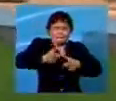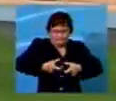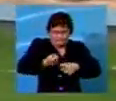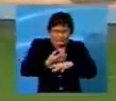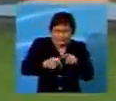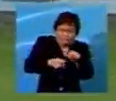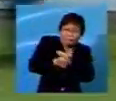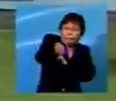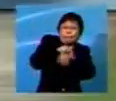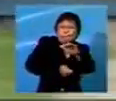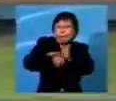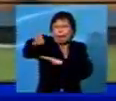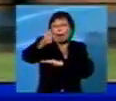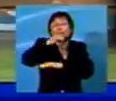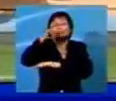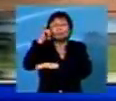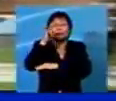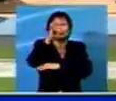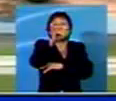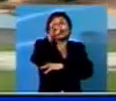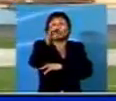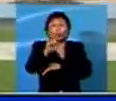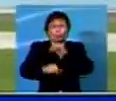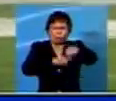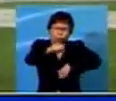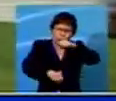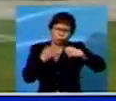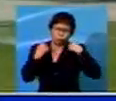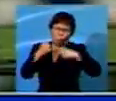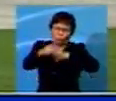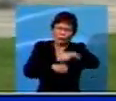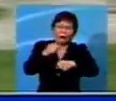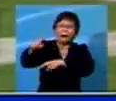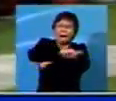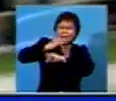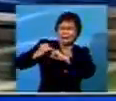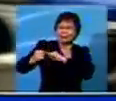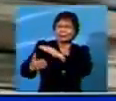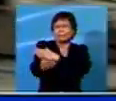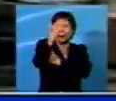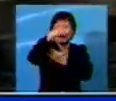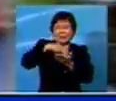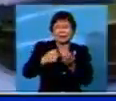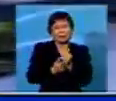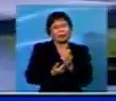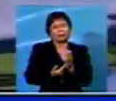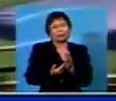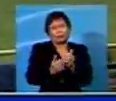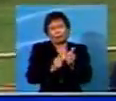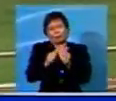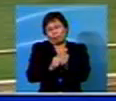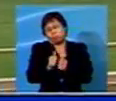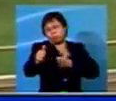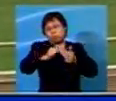acara pecut semalam Muhammad Idrus Mohammad Yunus meneruskan kayuhan bertenaga pada hari terakhir johanan pagi tadi Idrus jauh meninggalkan